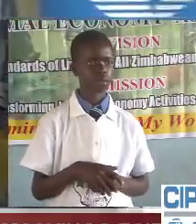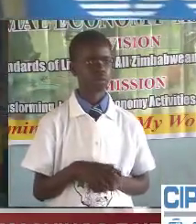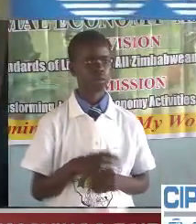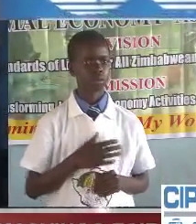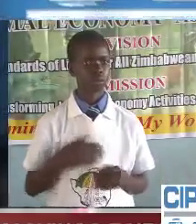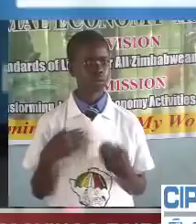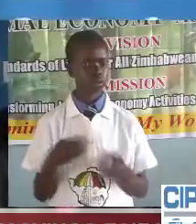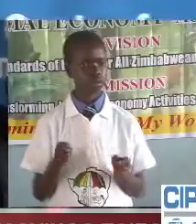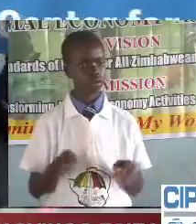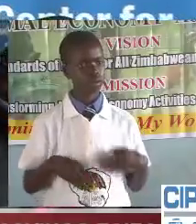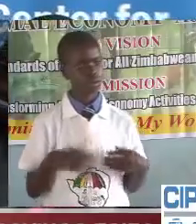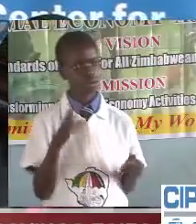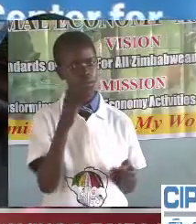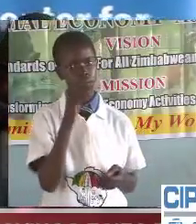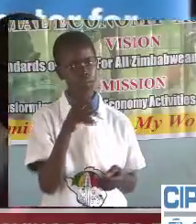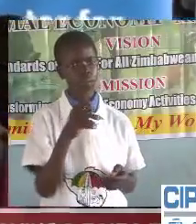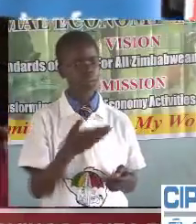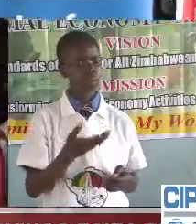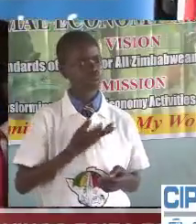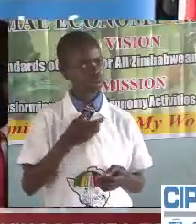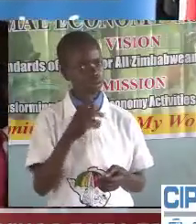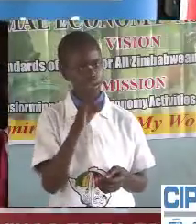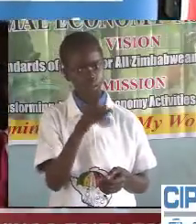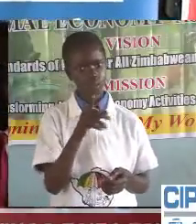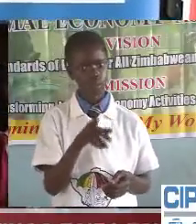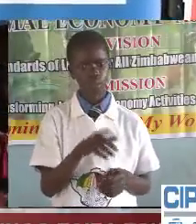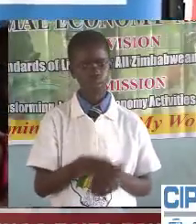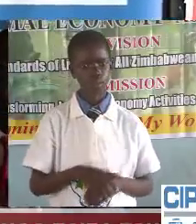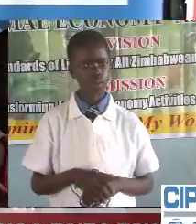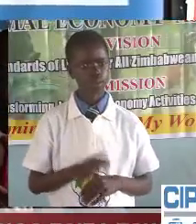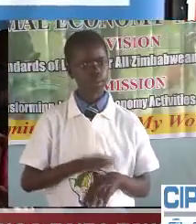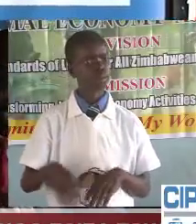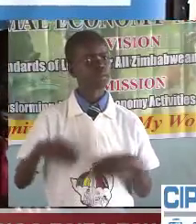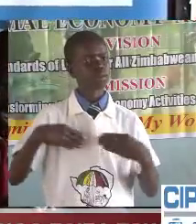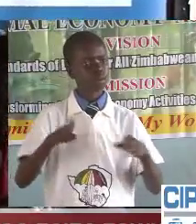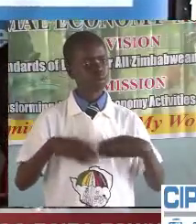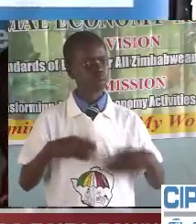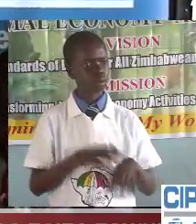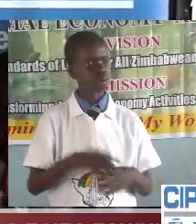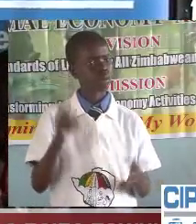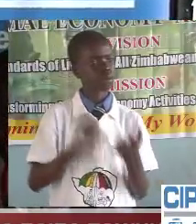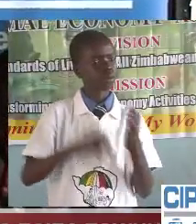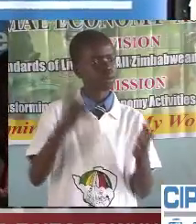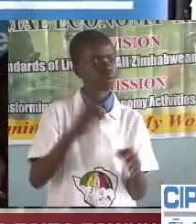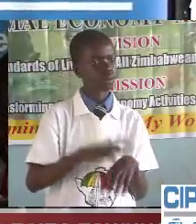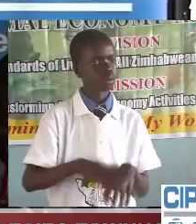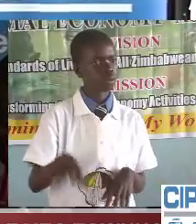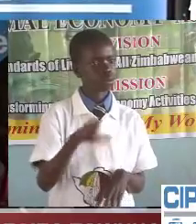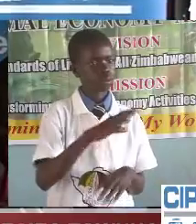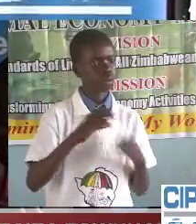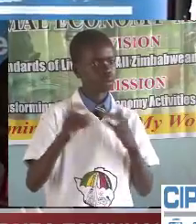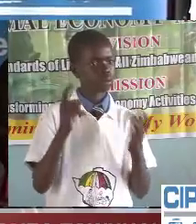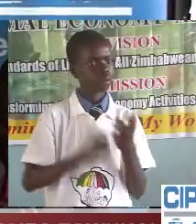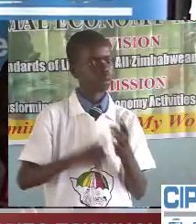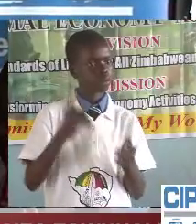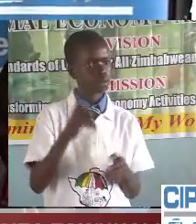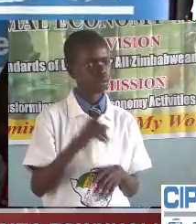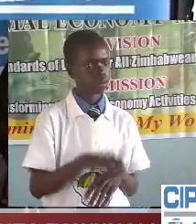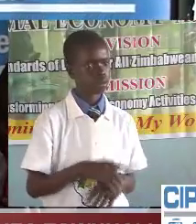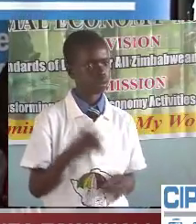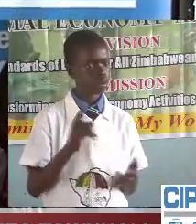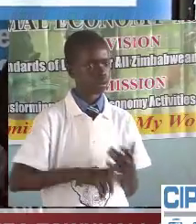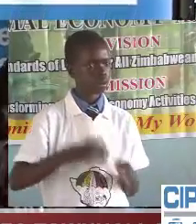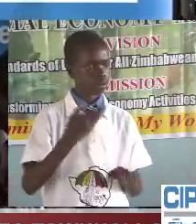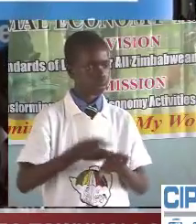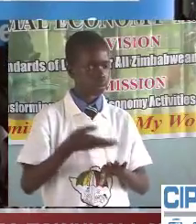ndokumbirawo maminitsi akawanda. Tiri mushure menguva, event yedu yanga ichida kutanga na10 mangwanani,